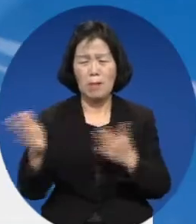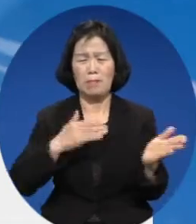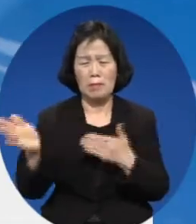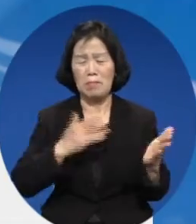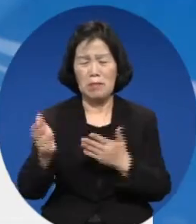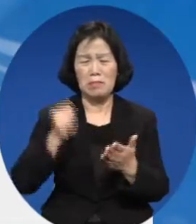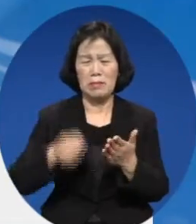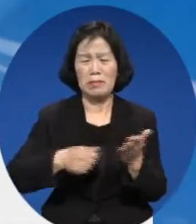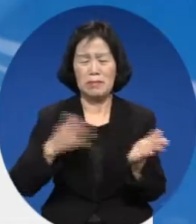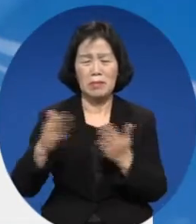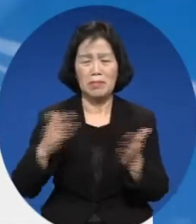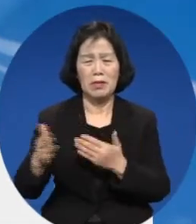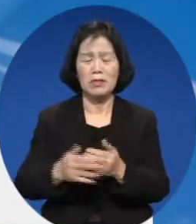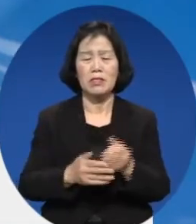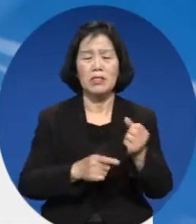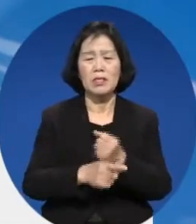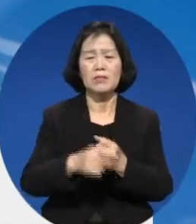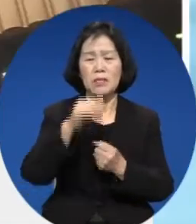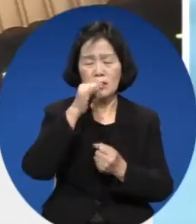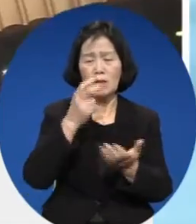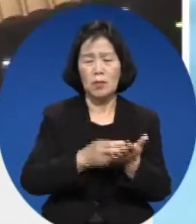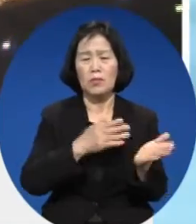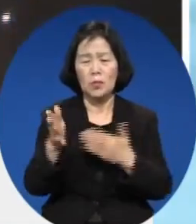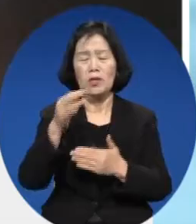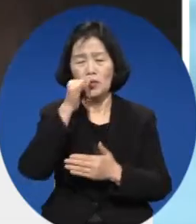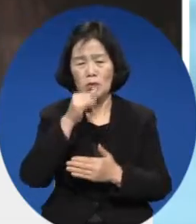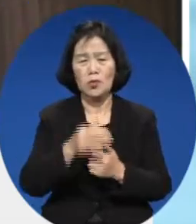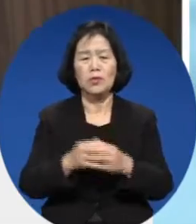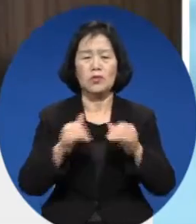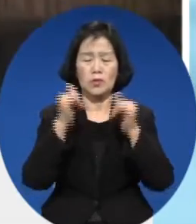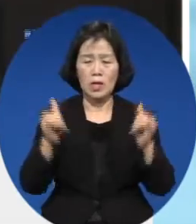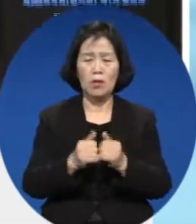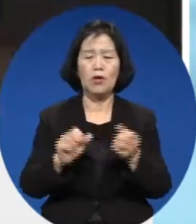통과되고 있어요. 의미 있는 법 통과도 있다고 봅니다. 그동안에 우리